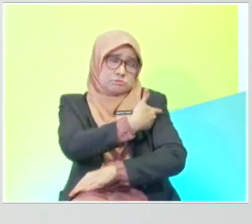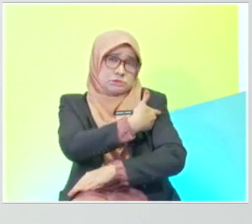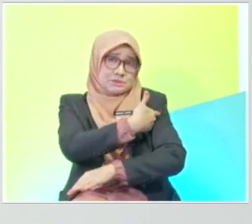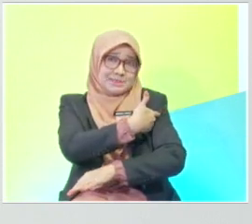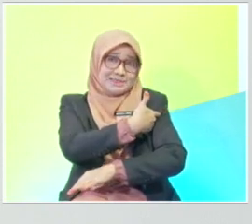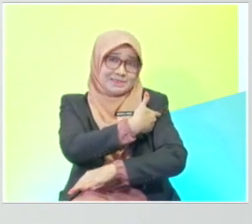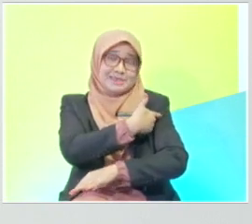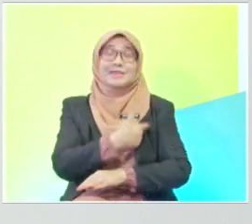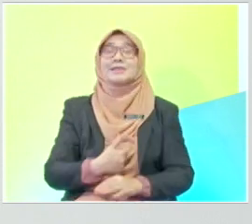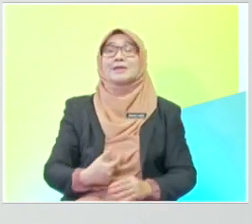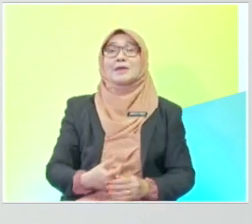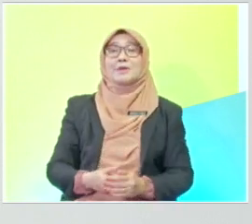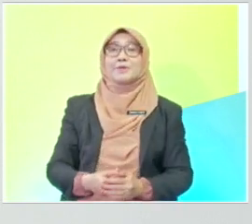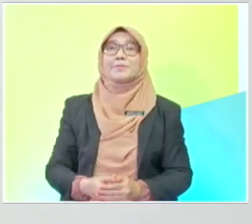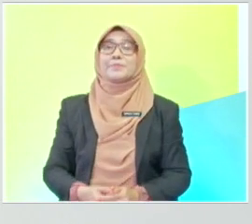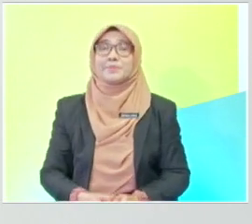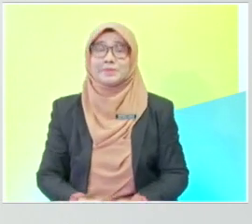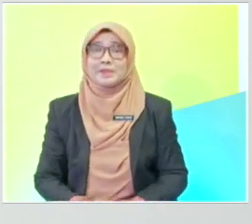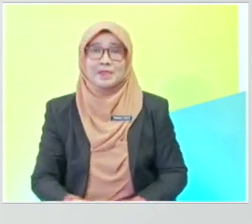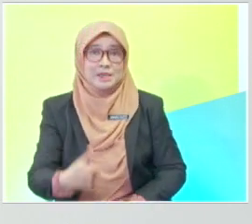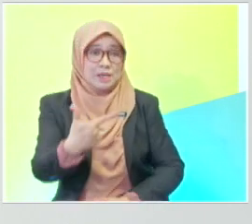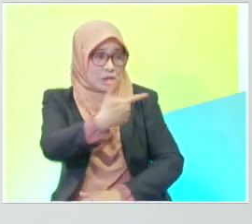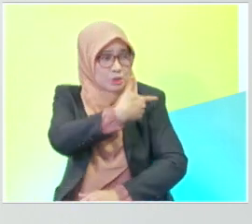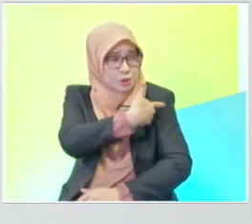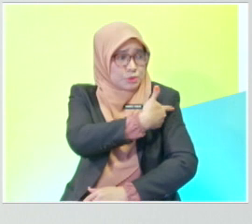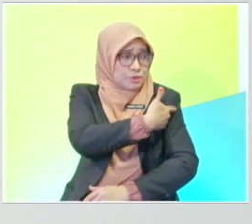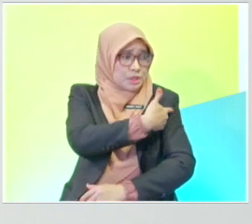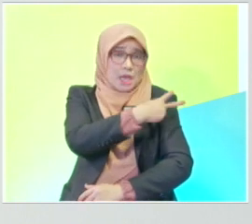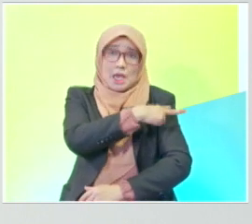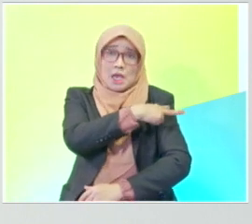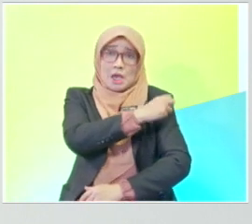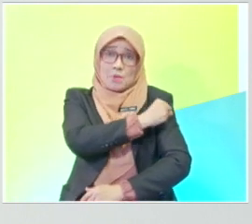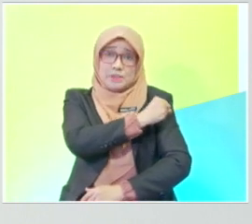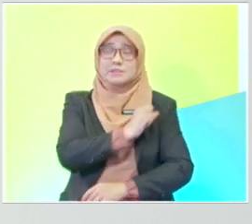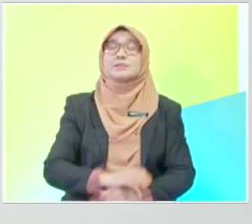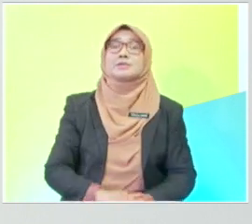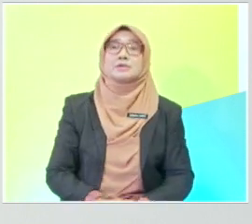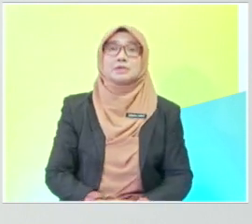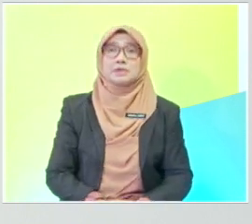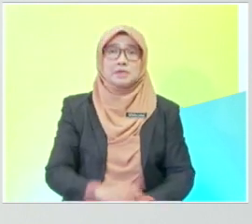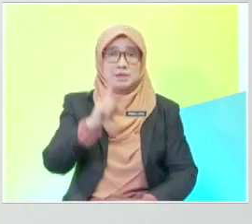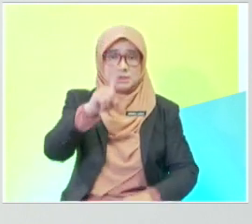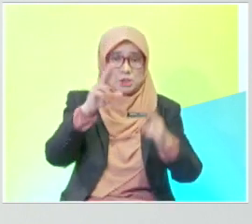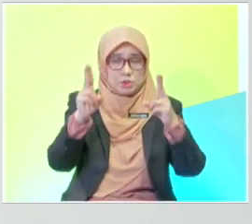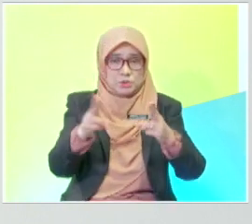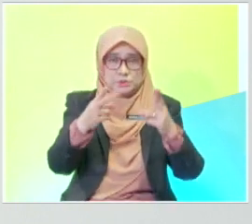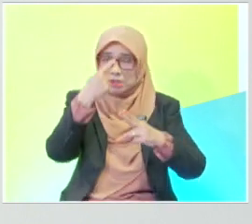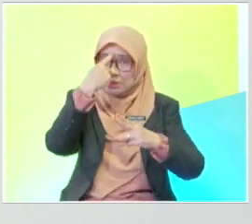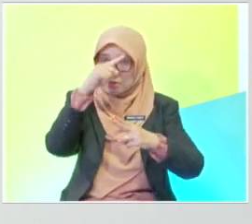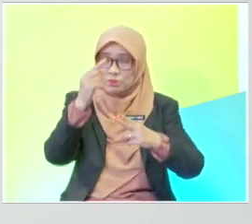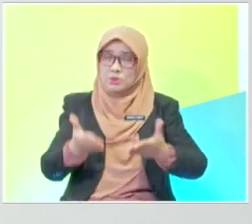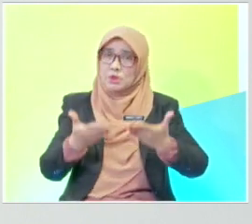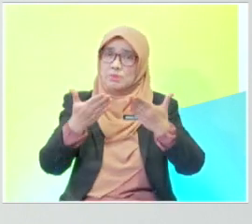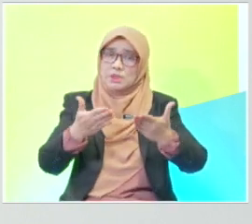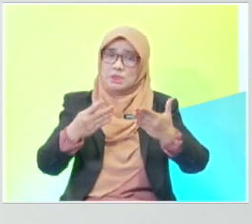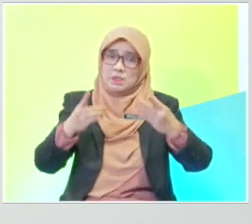awal tadi, iaitu suntikan vaksin. Perlu ke imunisasi ni, cikgu? Perlu. Kita lihat, imunisasi merupakan suatu usaha untuk memberikan